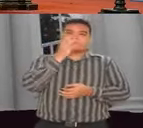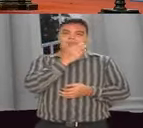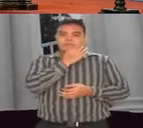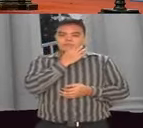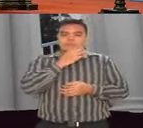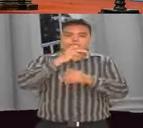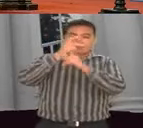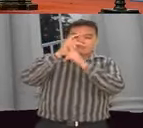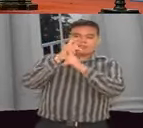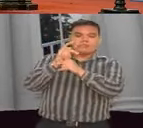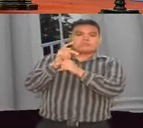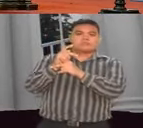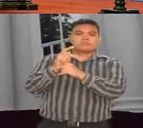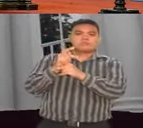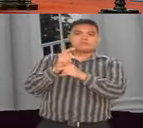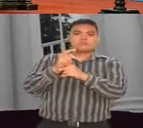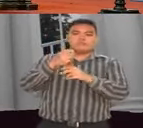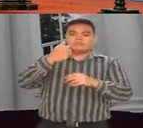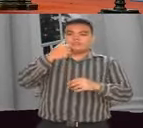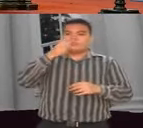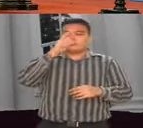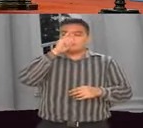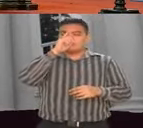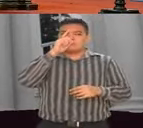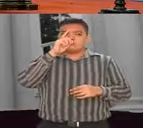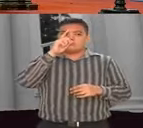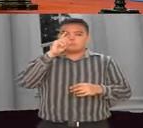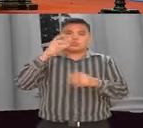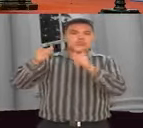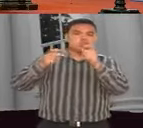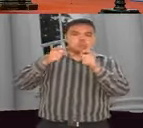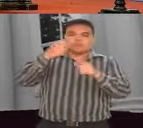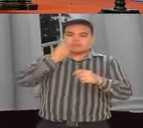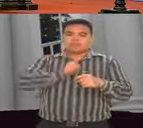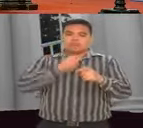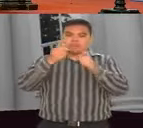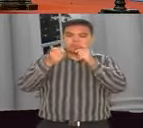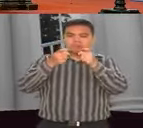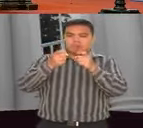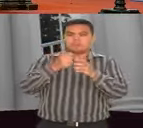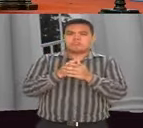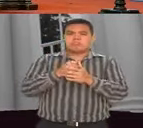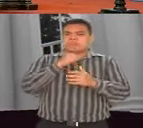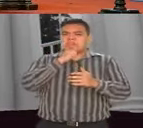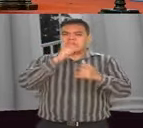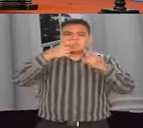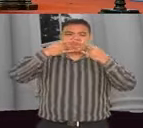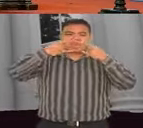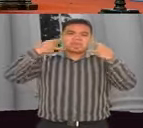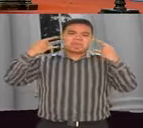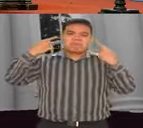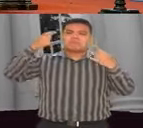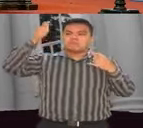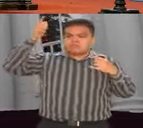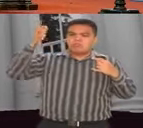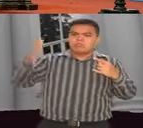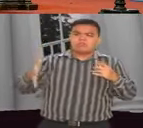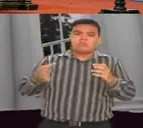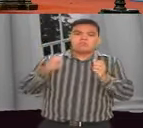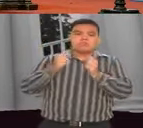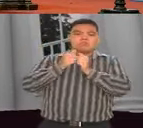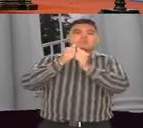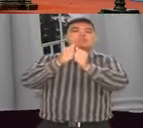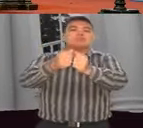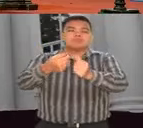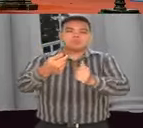Self-control. Usay, paturatoy na lang ta. Ah, di ko magmask kay ang Ginoo, nag-uban